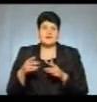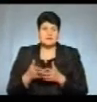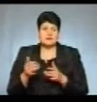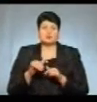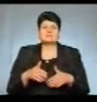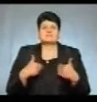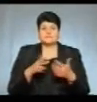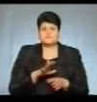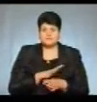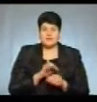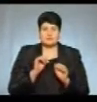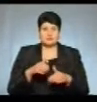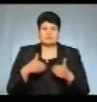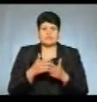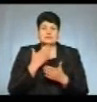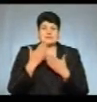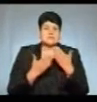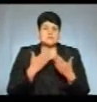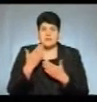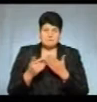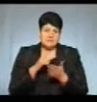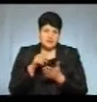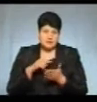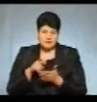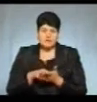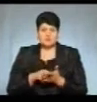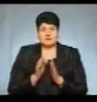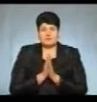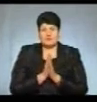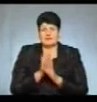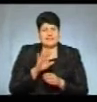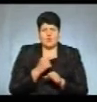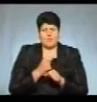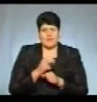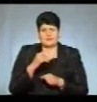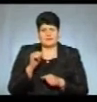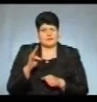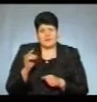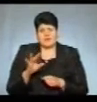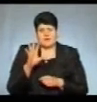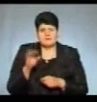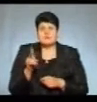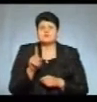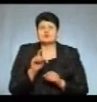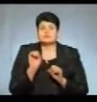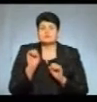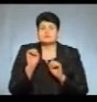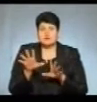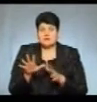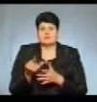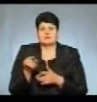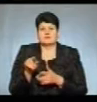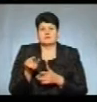вона зверталася, вона також може подати запит про те, що вона просить її дані більше не обробляти, а всі дані, які вона передавала до цього,